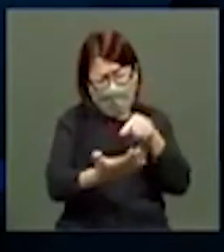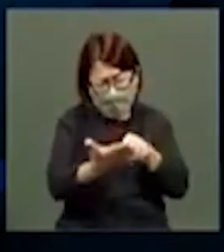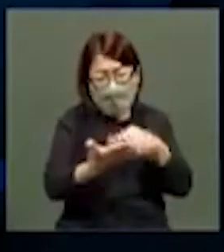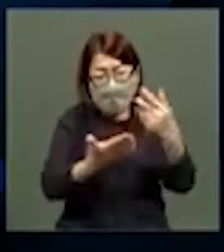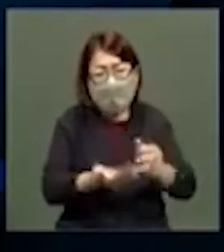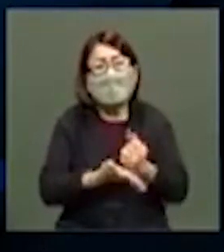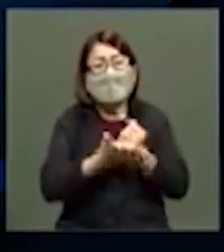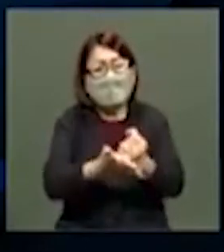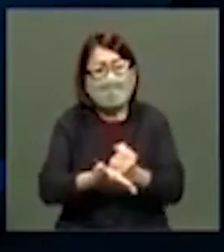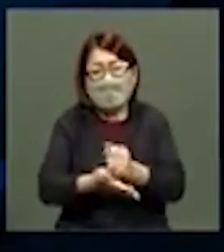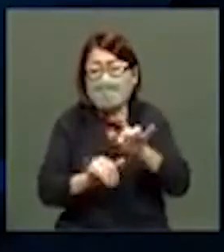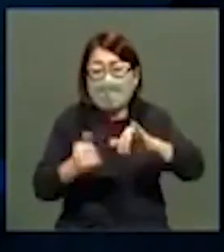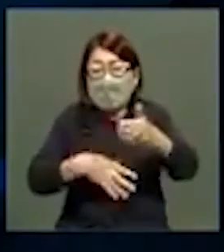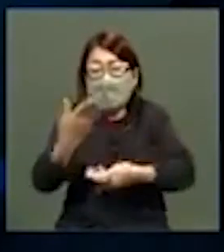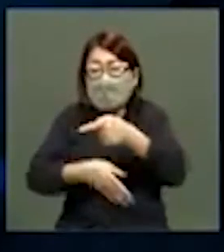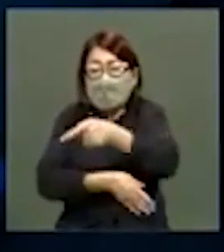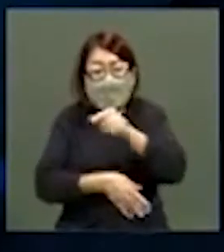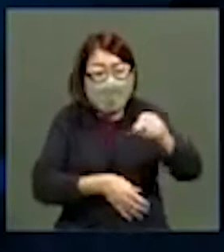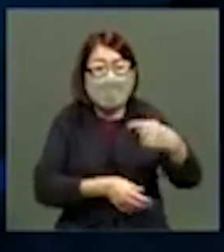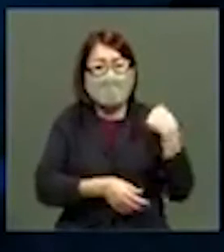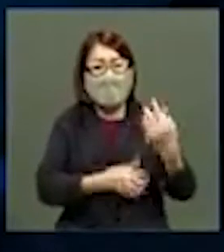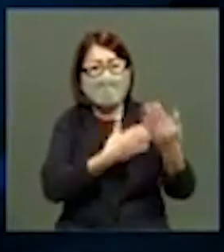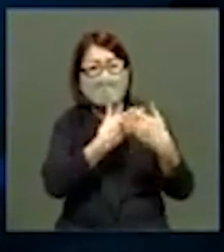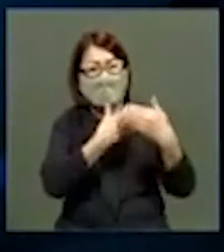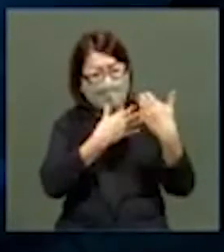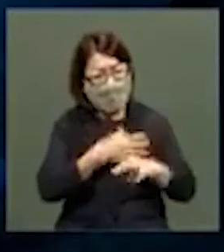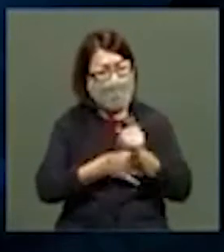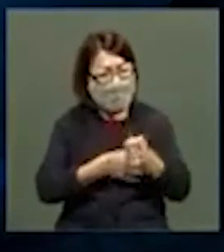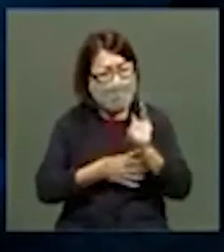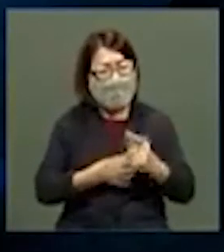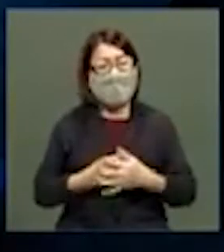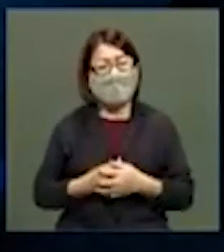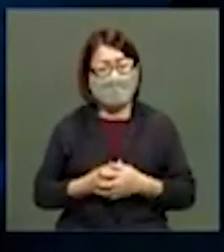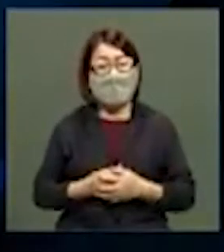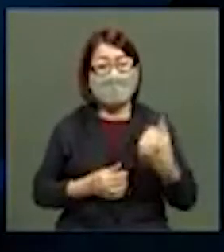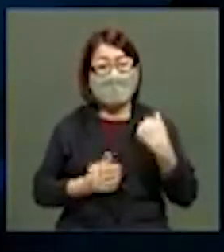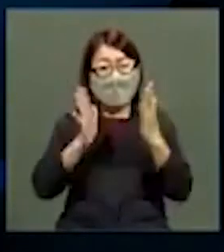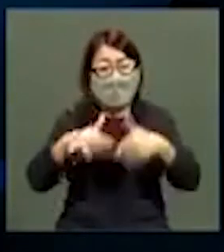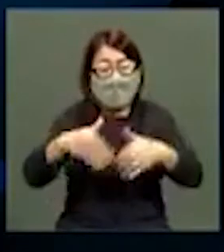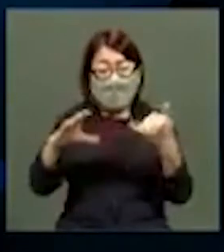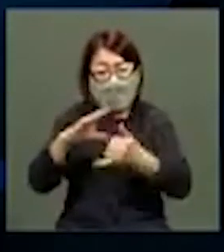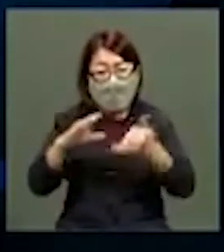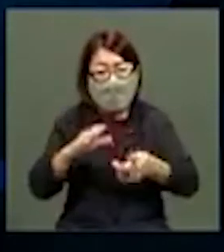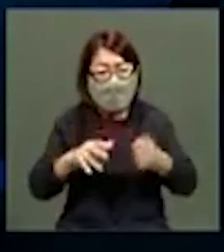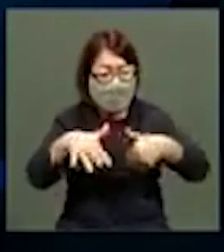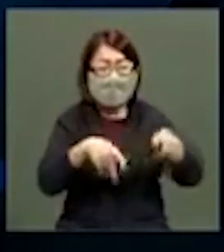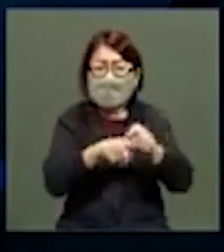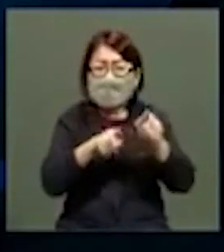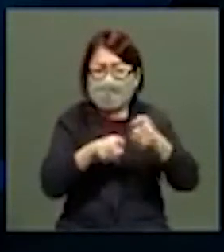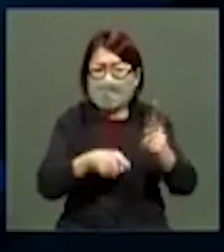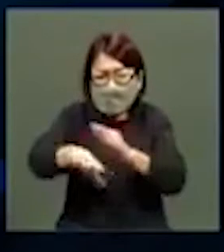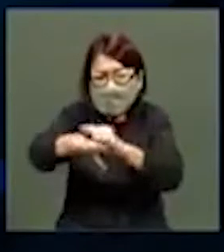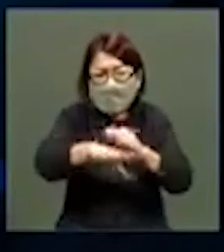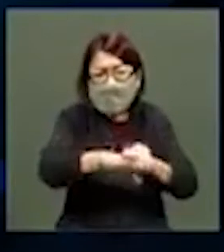ท่านเป็นผู้ประกอบการกันด้วยบอกว่าเนี่ยมีข้ออย่างนี้มานะครับมีประชาชนต้องเข้าไปต้องช่วยกันอย่างไรช่วยกันด้วย